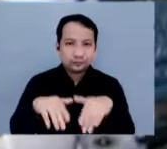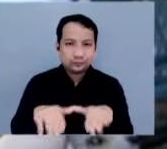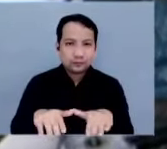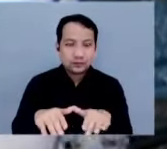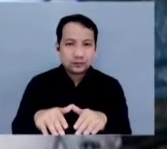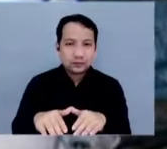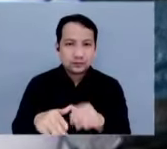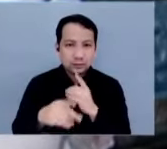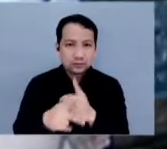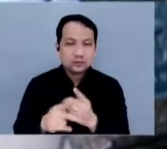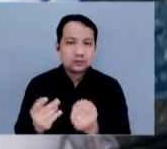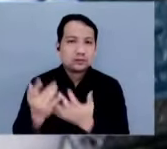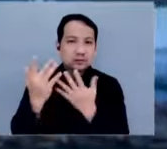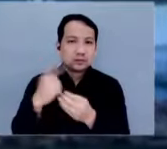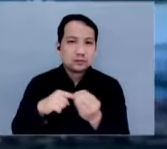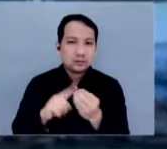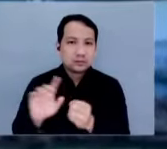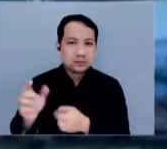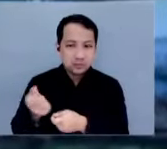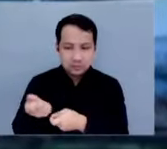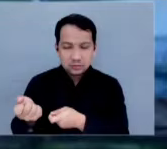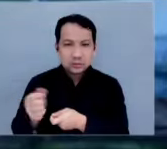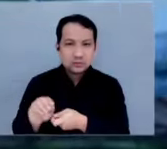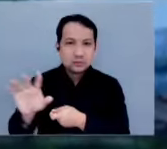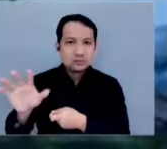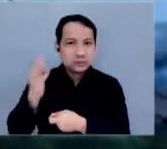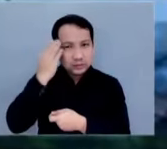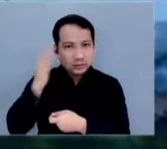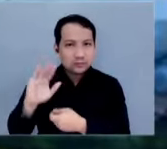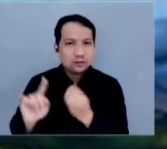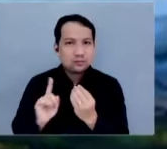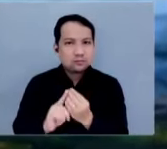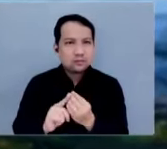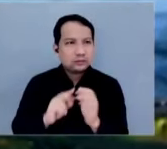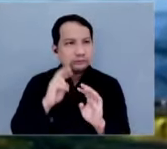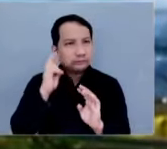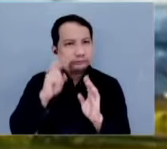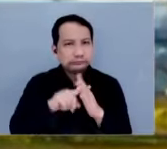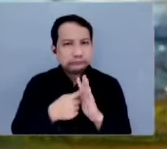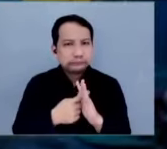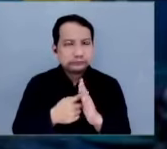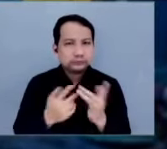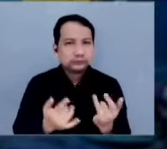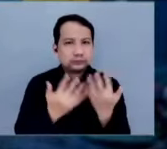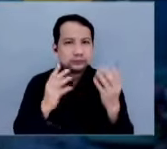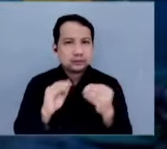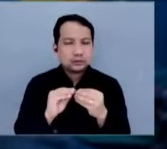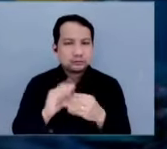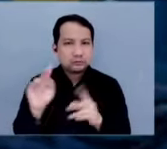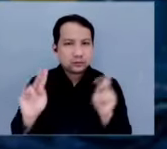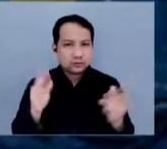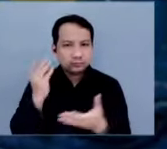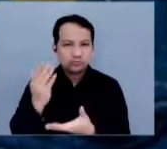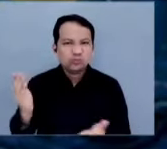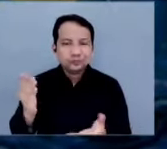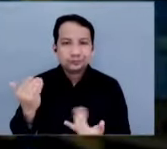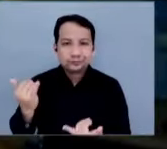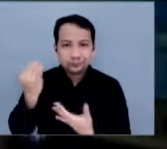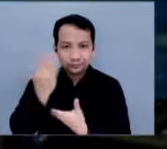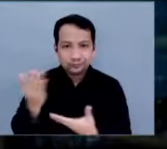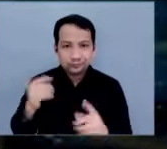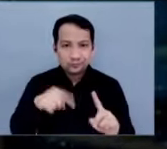pag-apulan ng sunog ang mga bumbero. Hindi pa tiyak kung ano ang pinagmulan ng sunog, pero ayon sa ilang residente, usap-usapan na isang